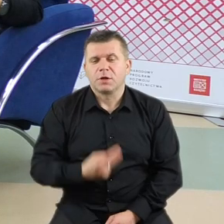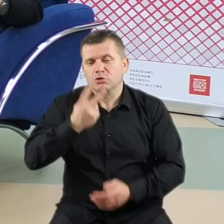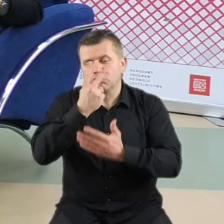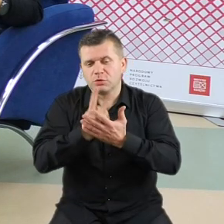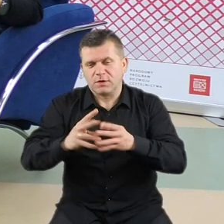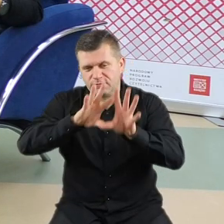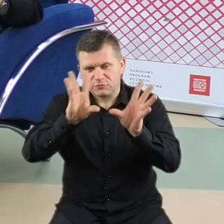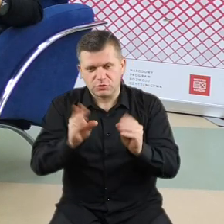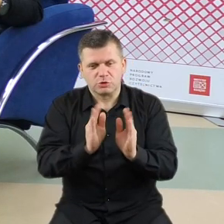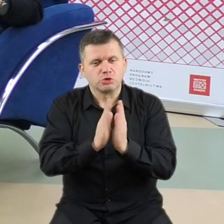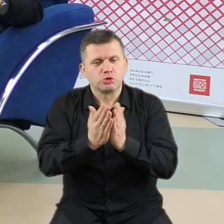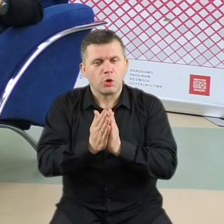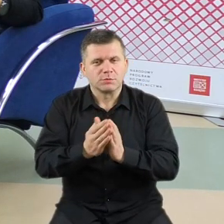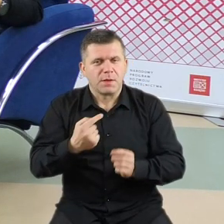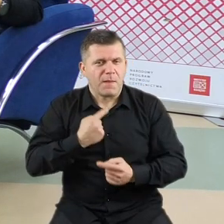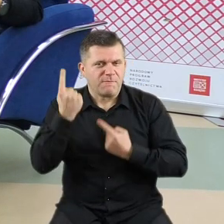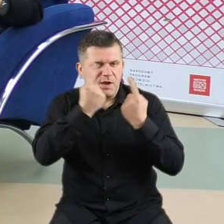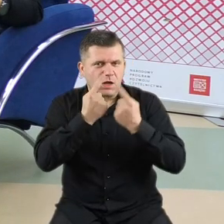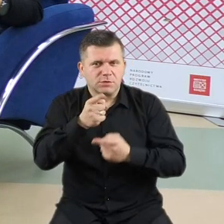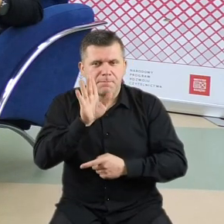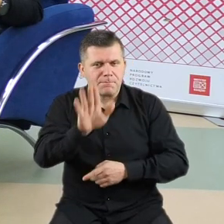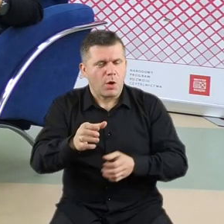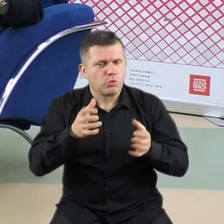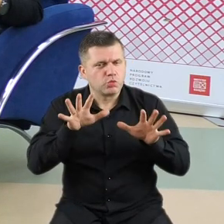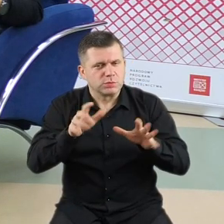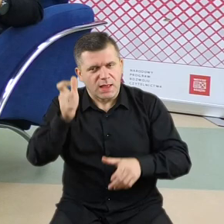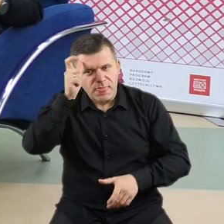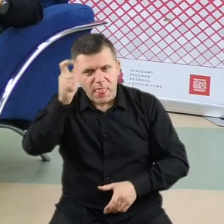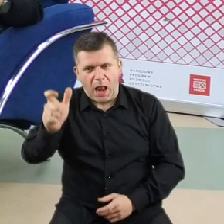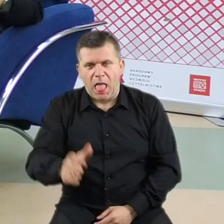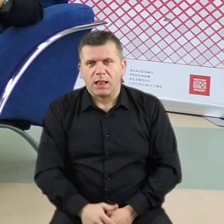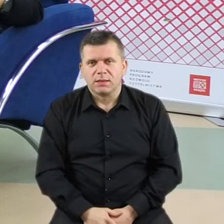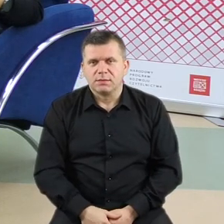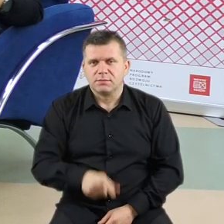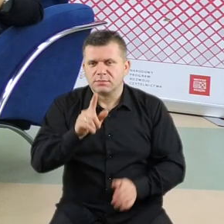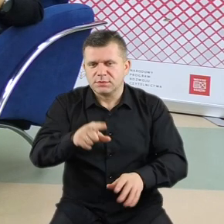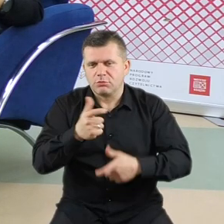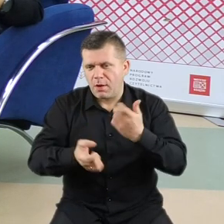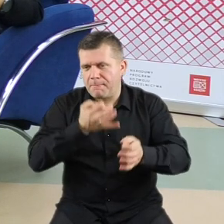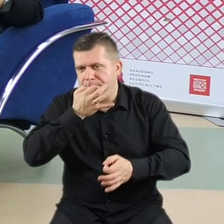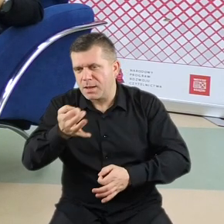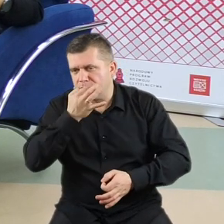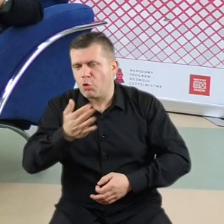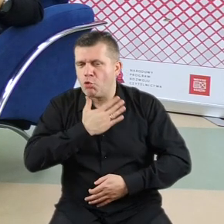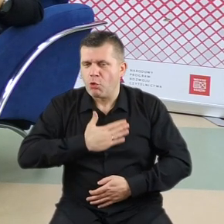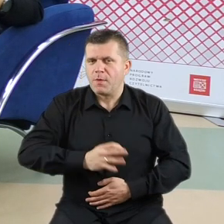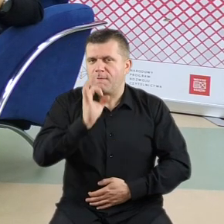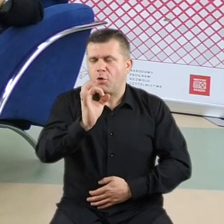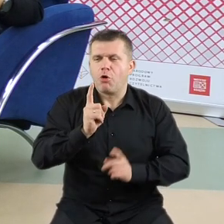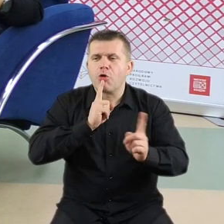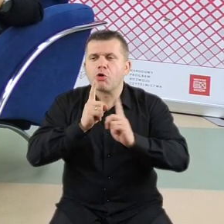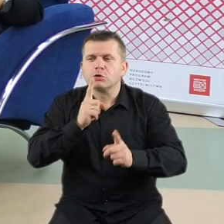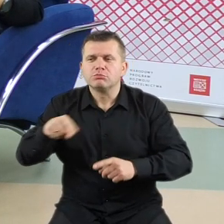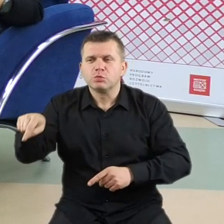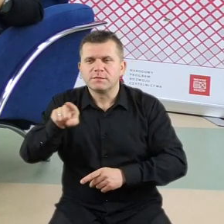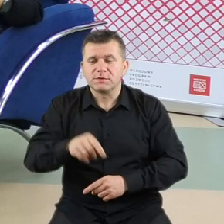czytam wszystkie książki. Ja taka mam wrażenie, że ma Pani wielki talent do tego, żeby zadawać te pytania i lubić swoich rozmówców. Ale